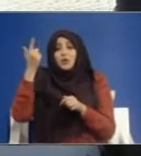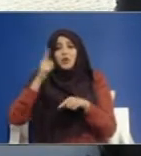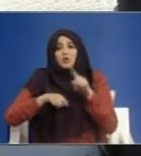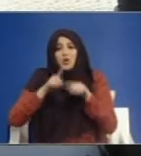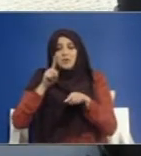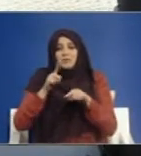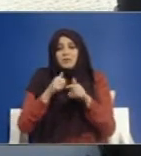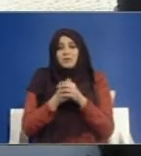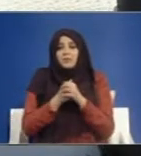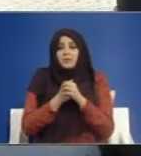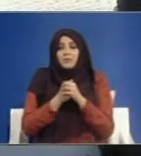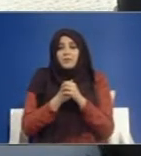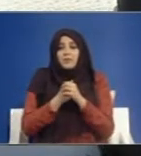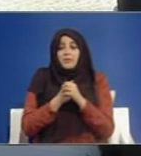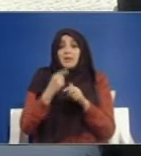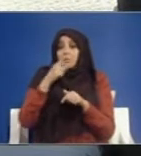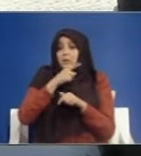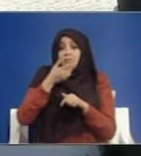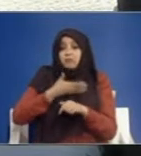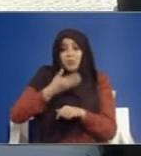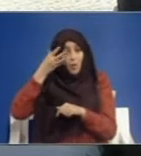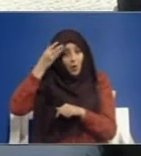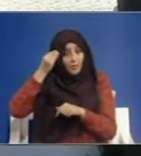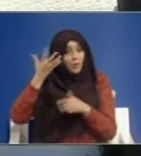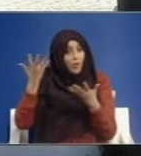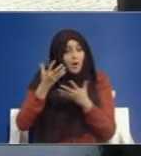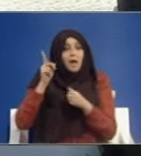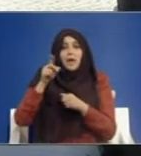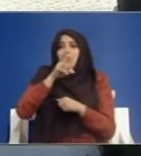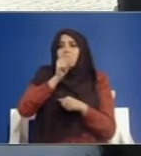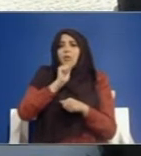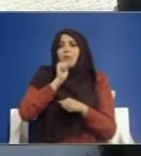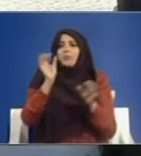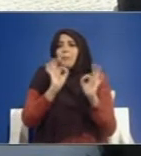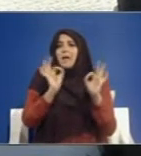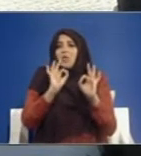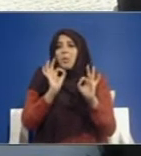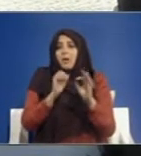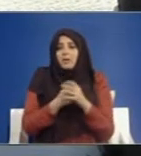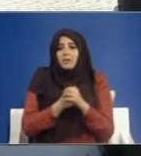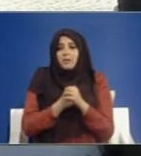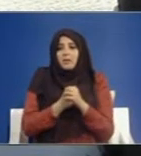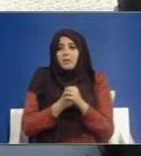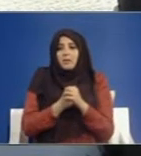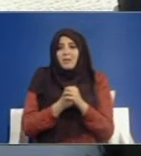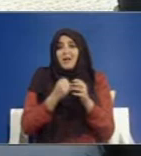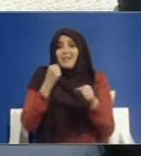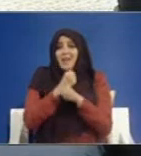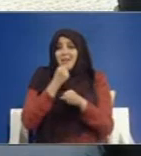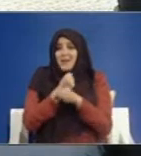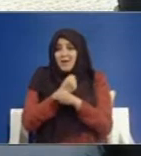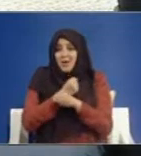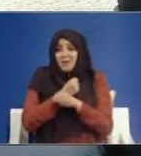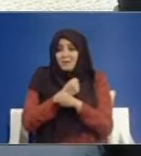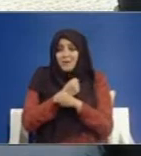إيه؟ ولكن الذي فهمته أنا هو أنها لم تستأذن أحدا، وأن العمال فيما بينهم،